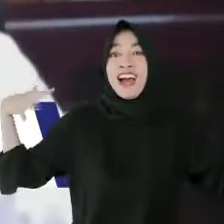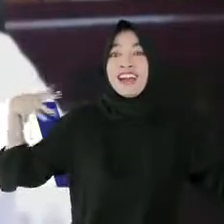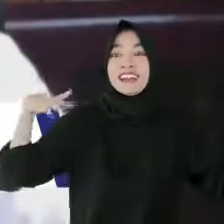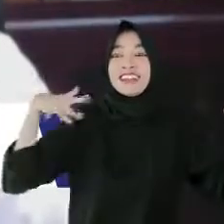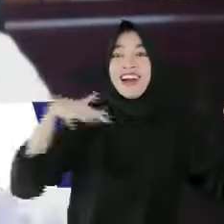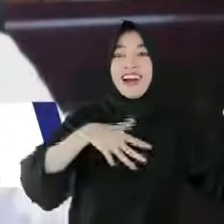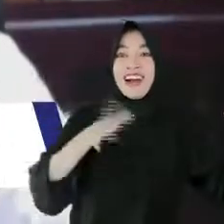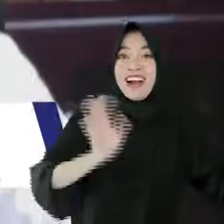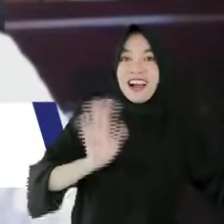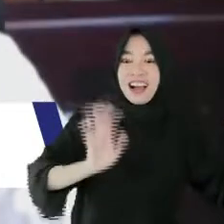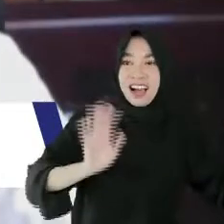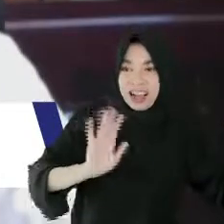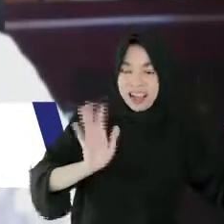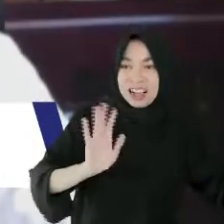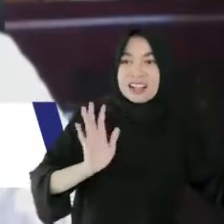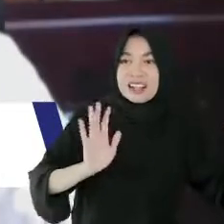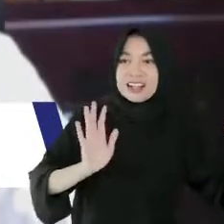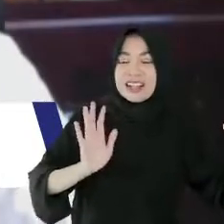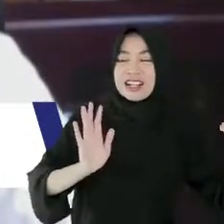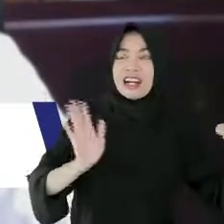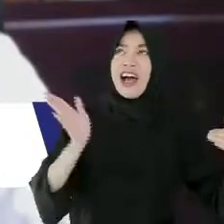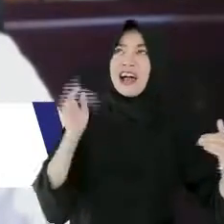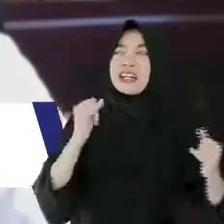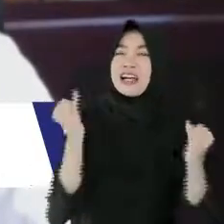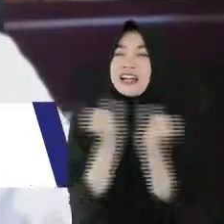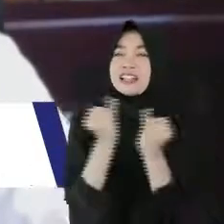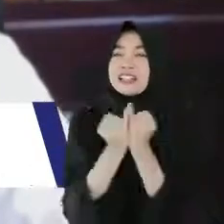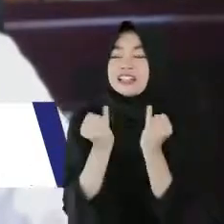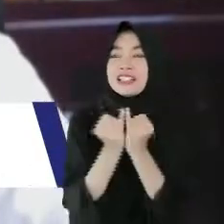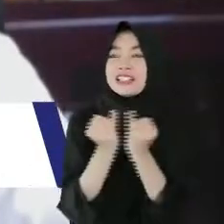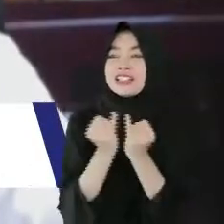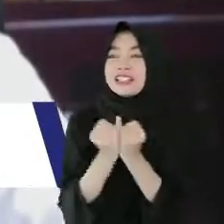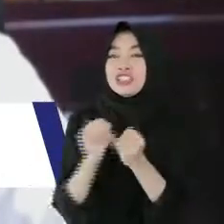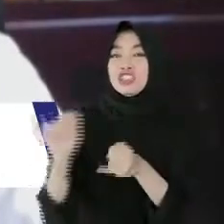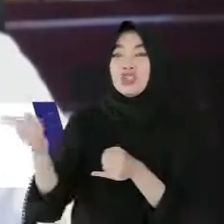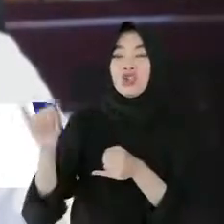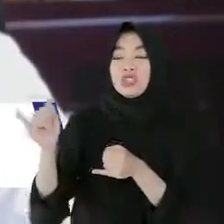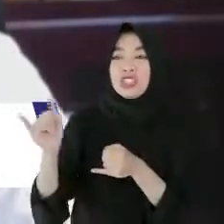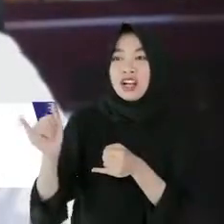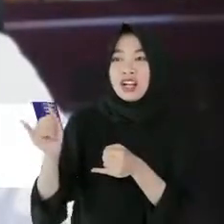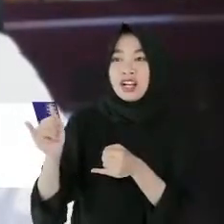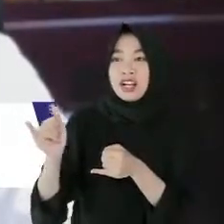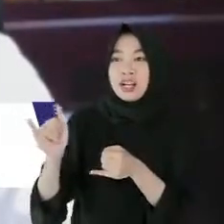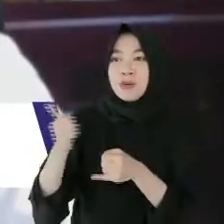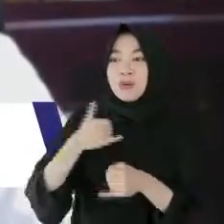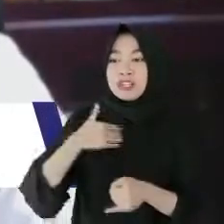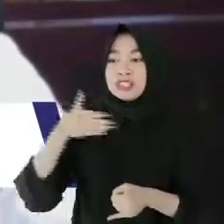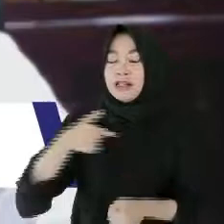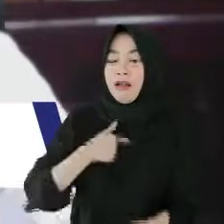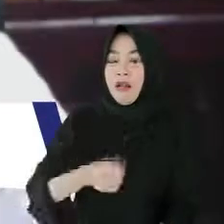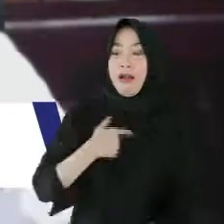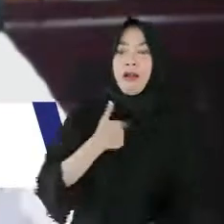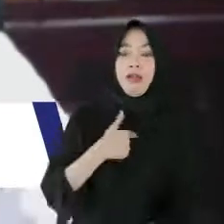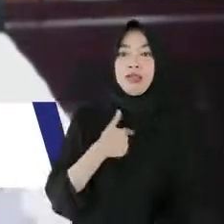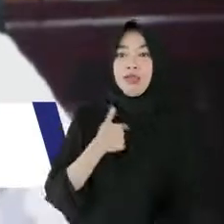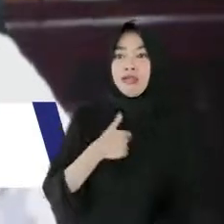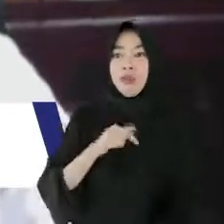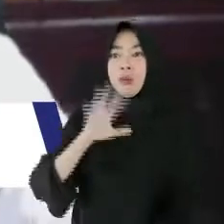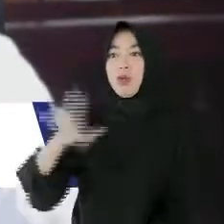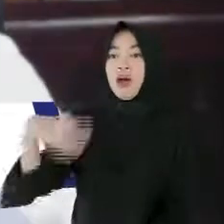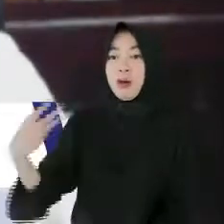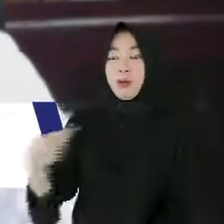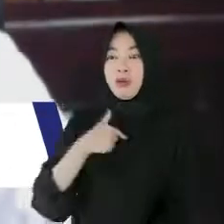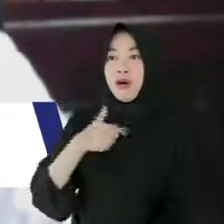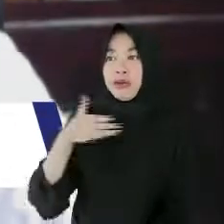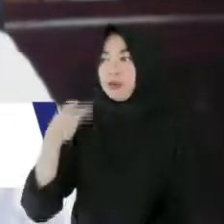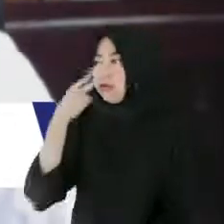satu saat saya pernah nonton ep4 final di Stadion Maguwoharjo di Jogja itu reda kaget ya sekalian caplang kampungan